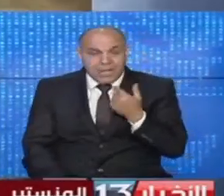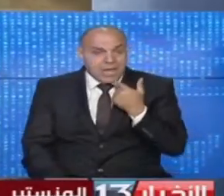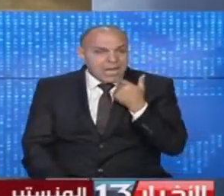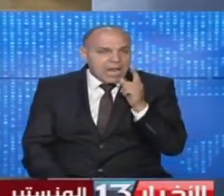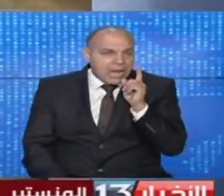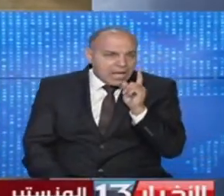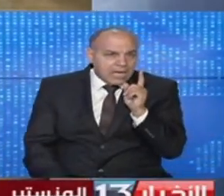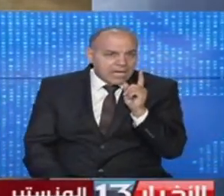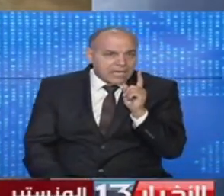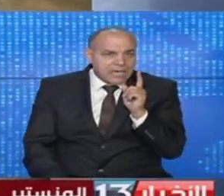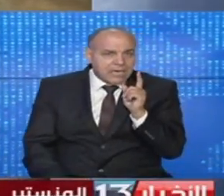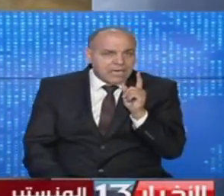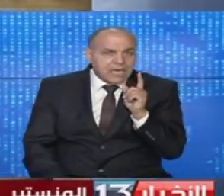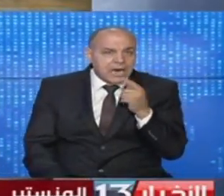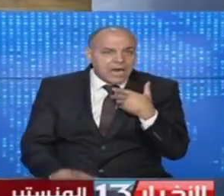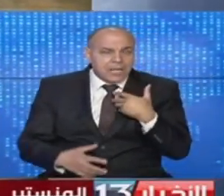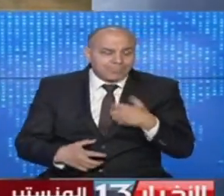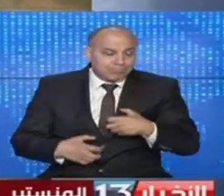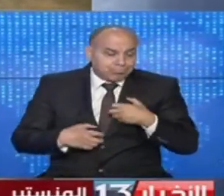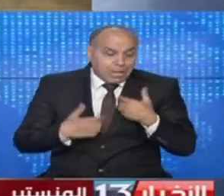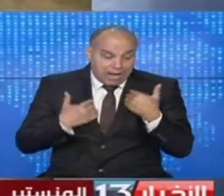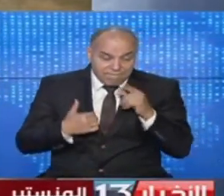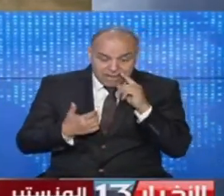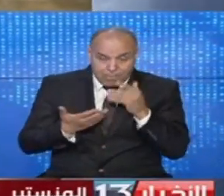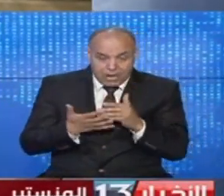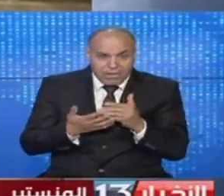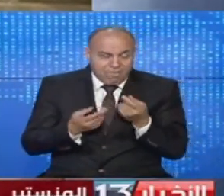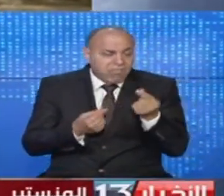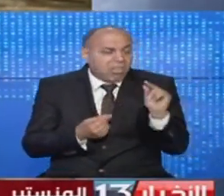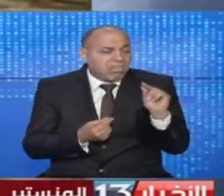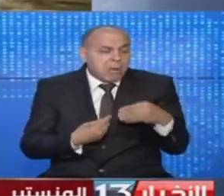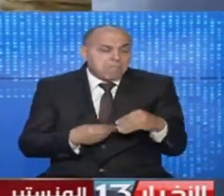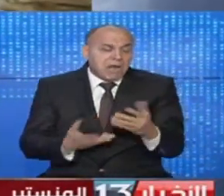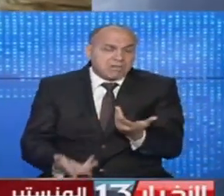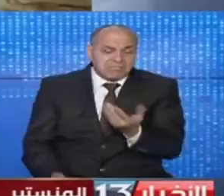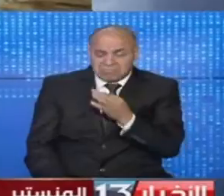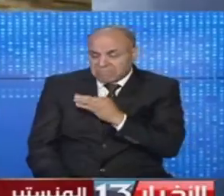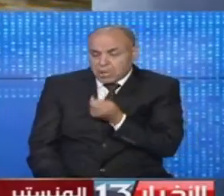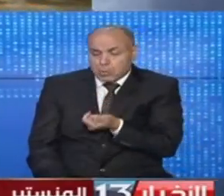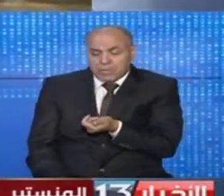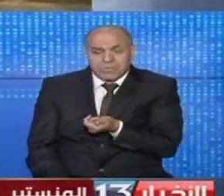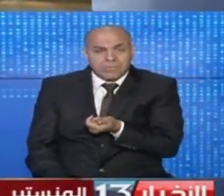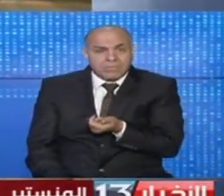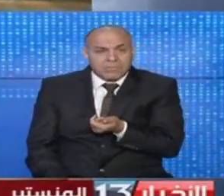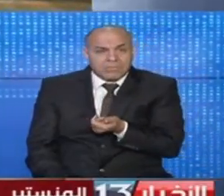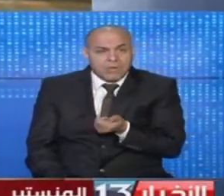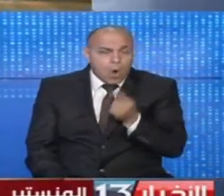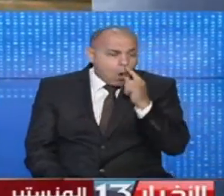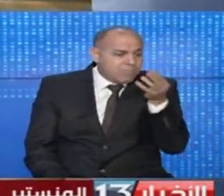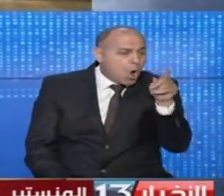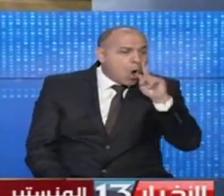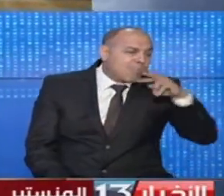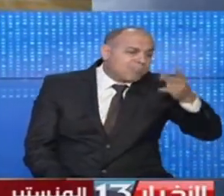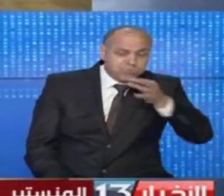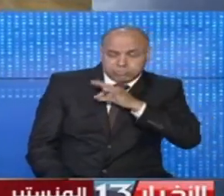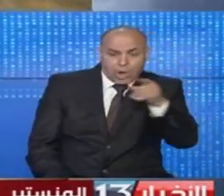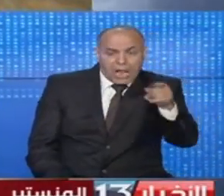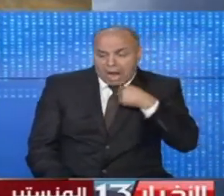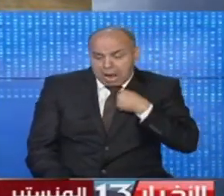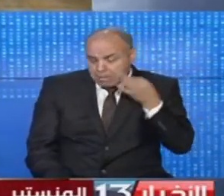ولات الحاجة تتهز منهم من عندهم بسوم بخس، وتكون اللي هو أكثر مربوح ما هوش للعاملة،